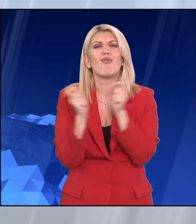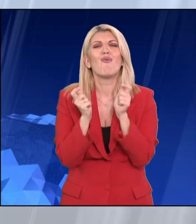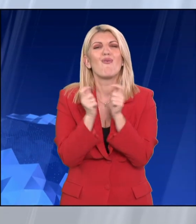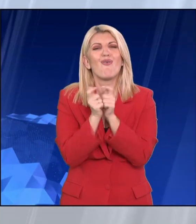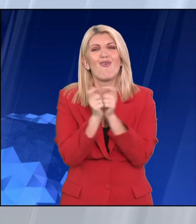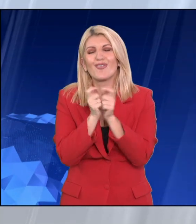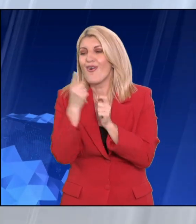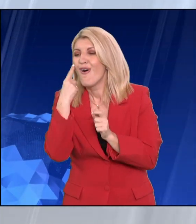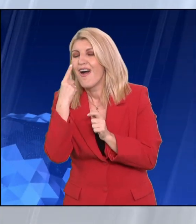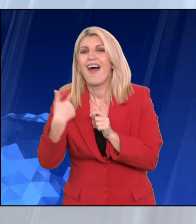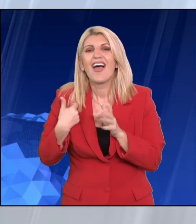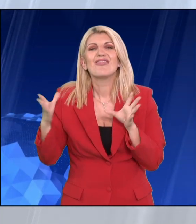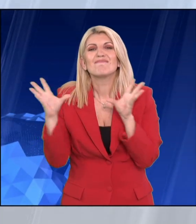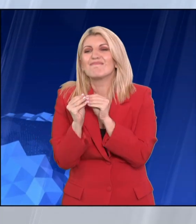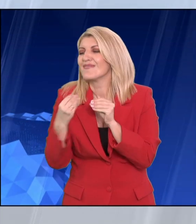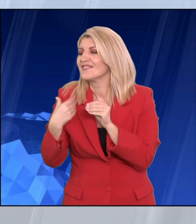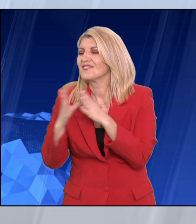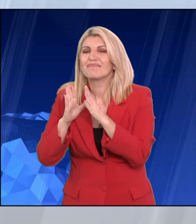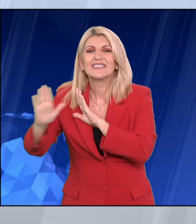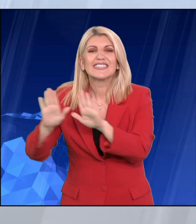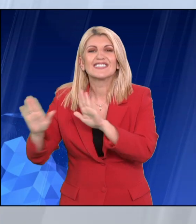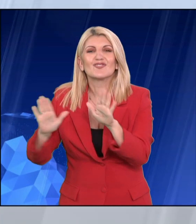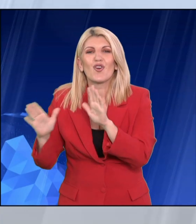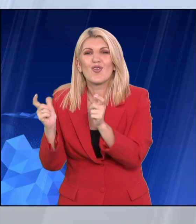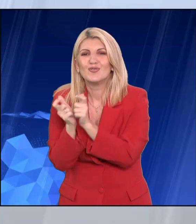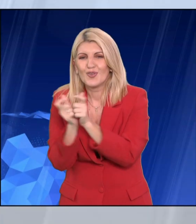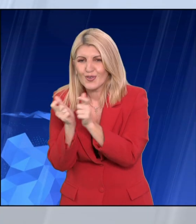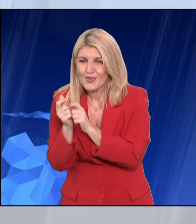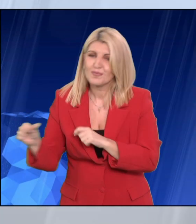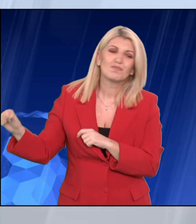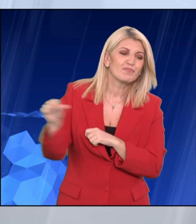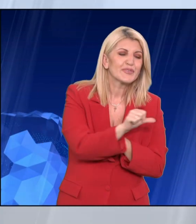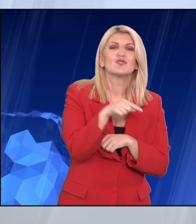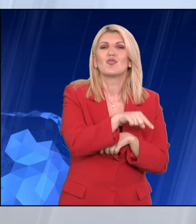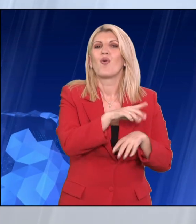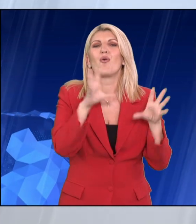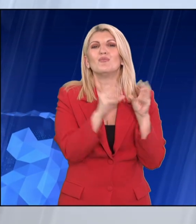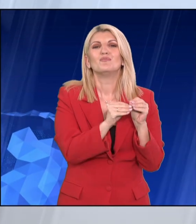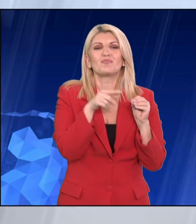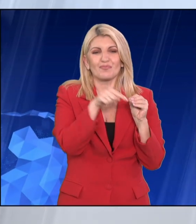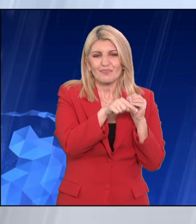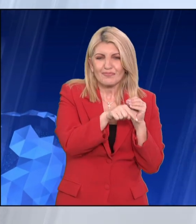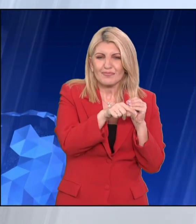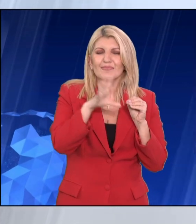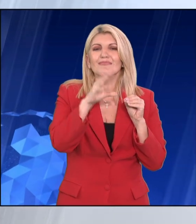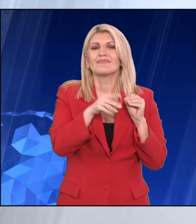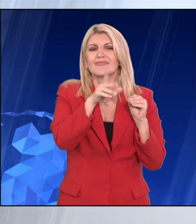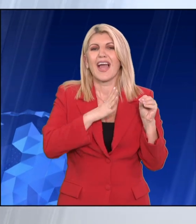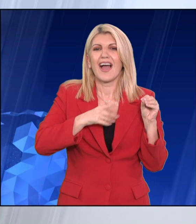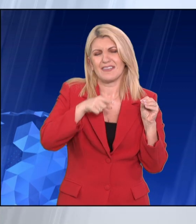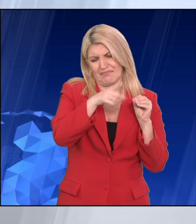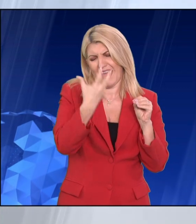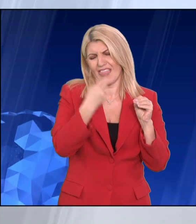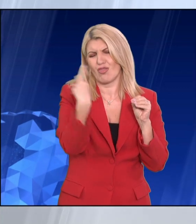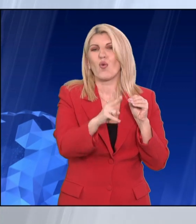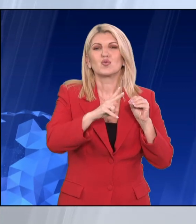του. Μια σακουλίτα να βάζω για τις σκότες. Οι YouTubers Unboxholics ήταν από τους τυχερούς που τον έζησαν στο